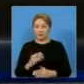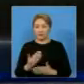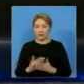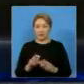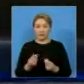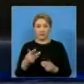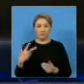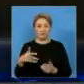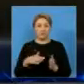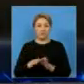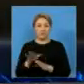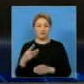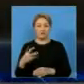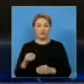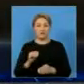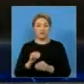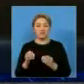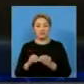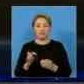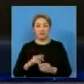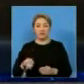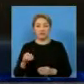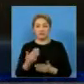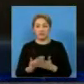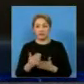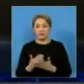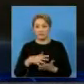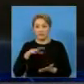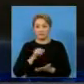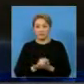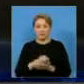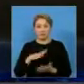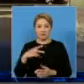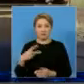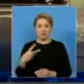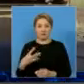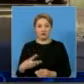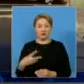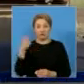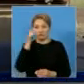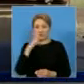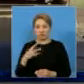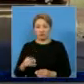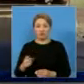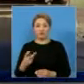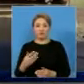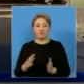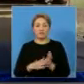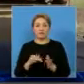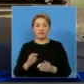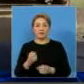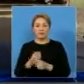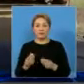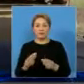сумму 3,2 миллиарда тенге. В рамках дорожной карты занятости 2020 129 проектов на